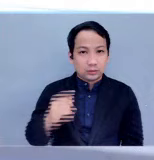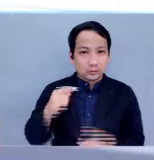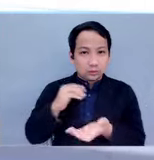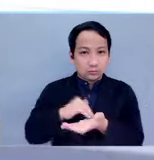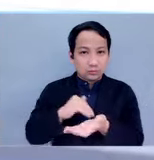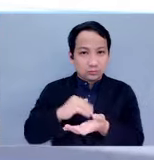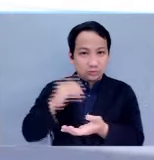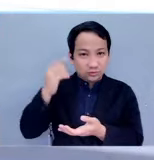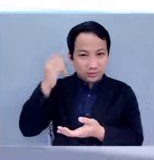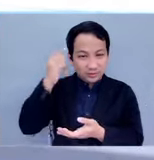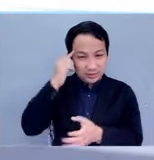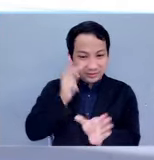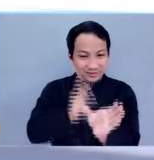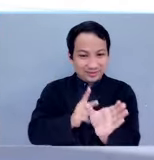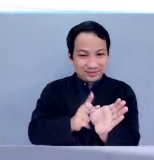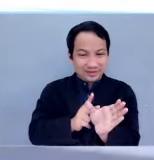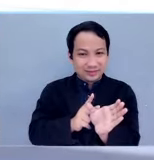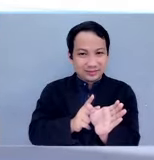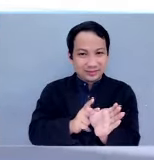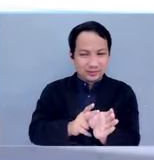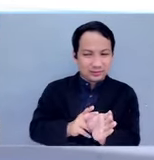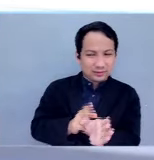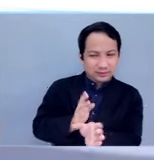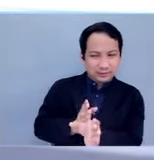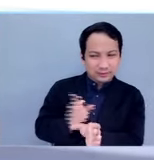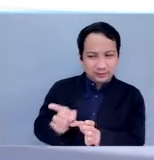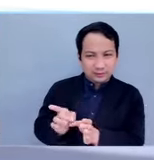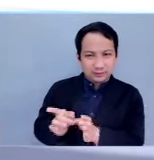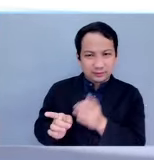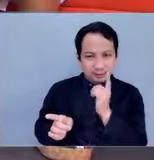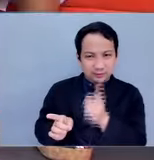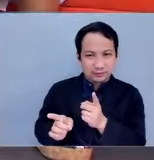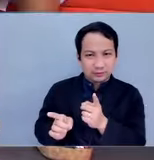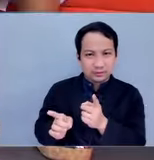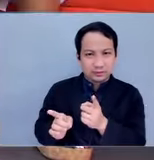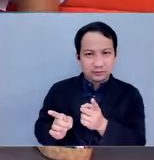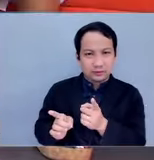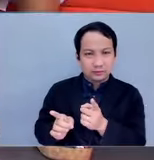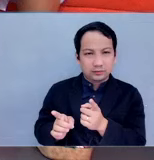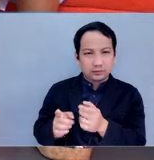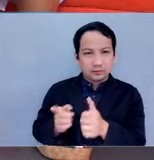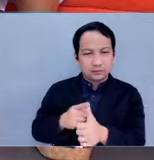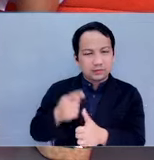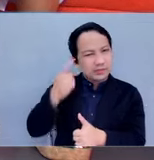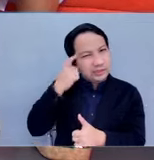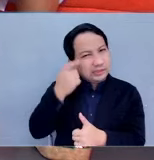neuropsychiatrist. Kadalasan kapag mukhang kinakailangan talaga ng admission ng pasyente, nagkakaroon sila ng suicidal ideations,